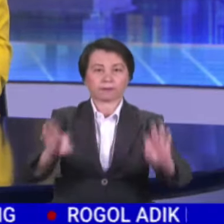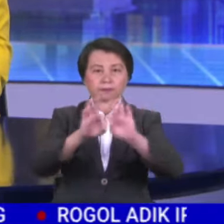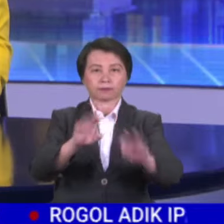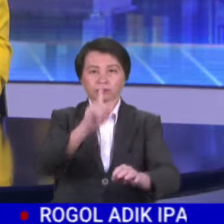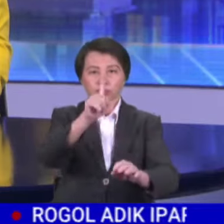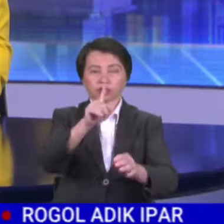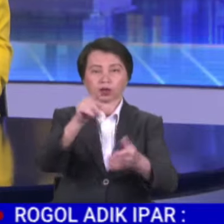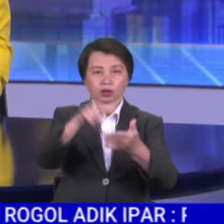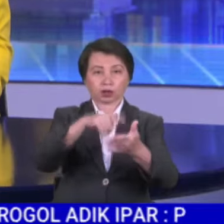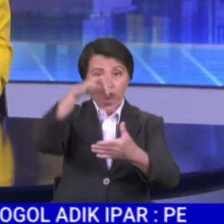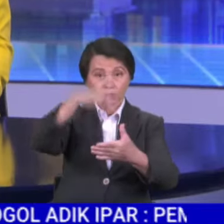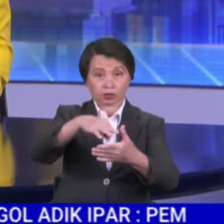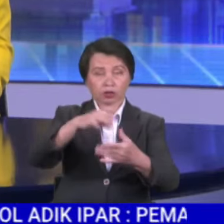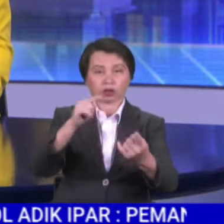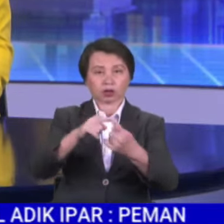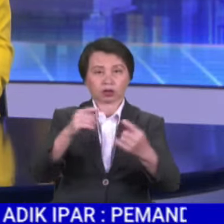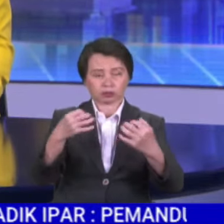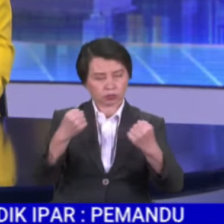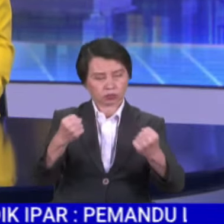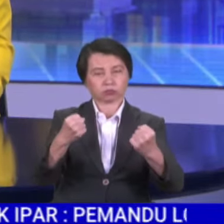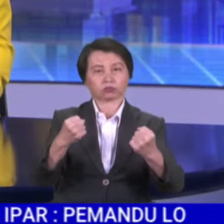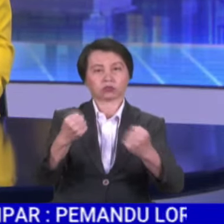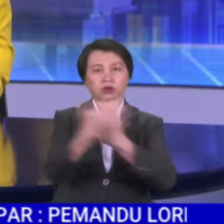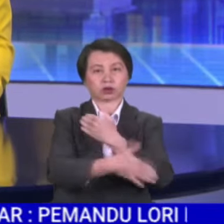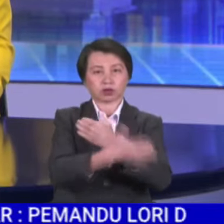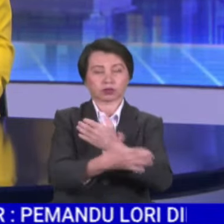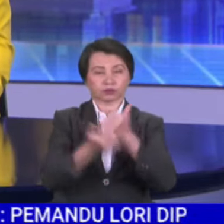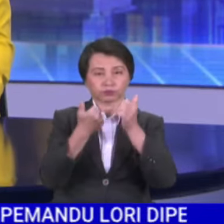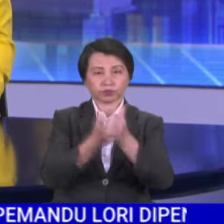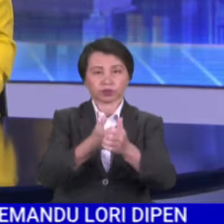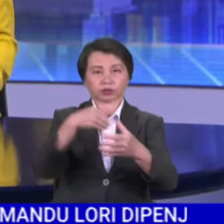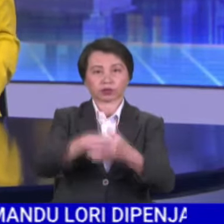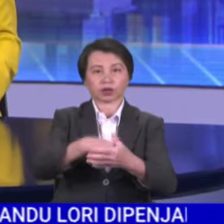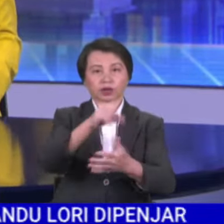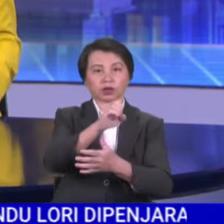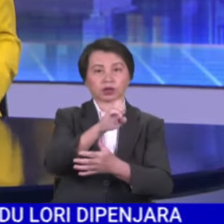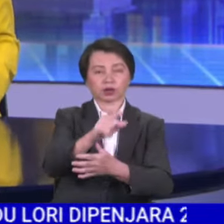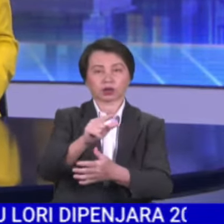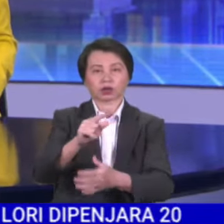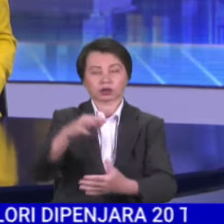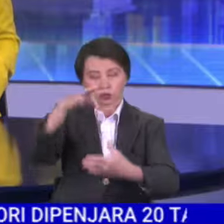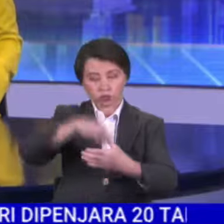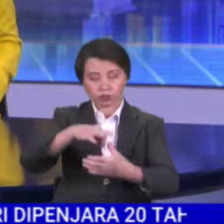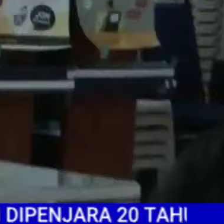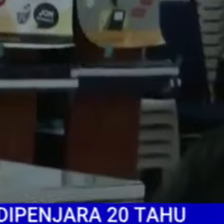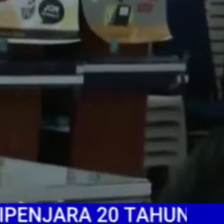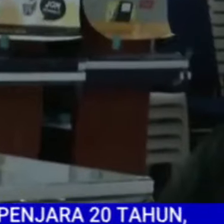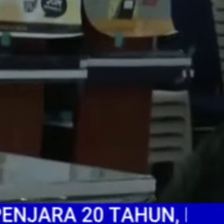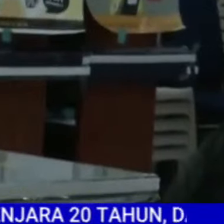satu undi kepada kestabilan negara. Ikuti paparannya dalam segmen Undi Kita.